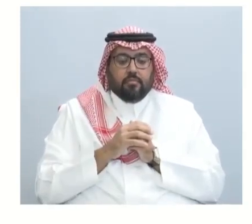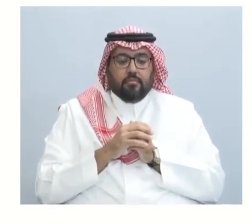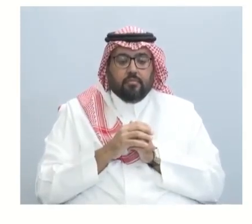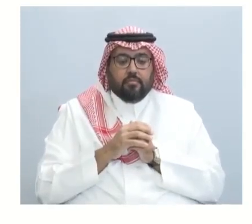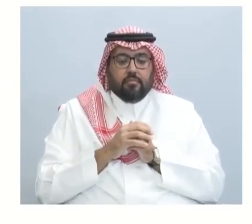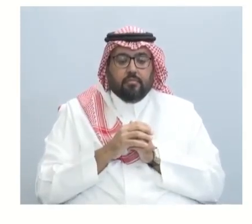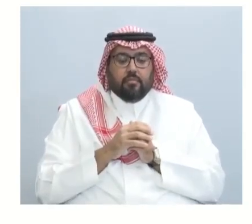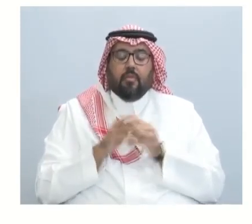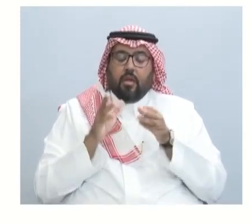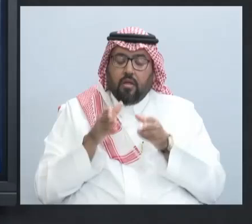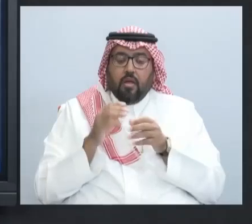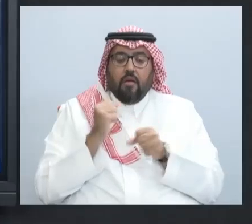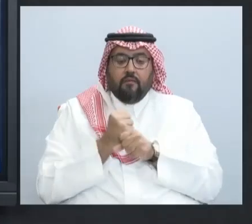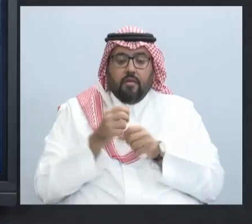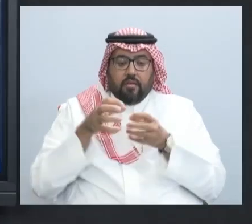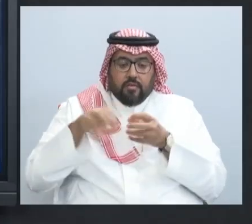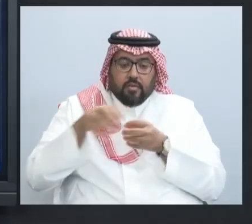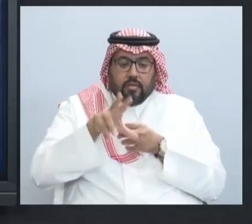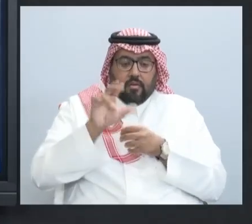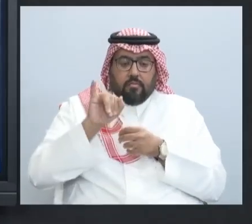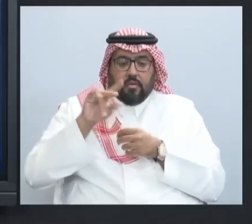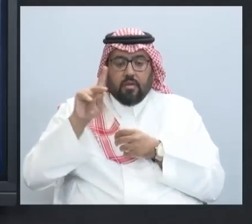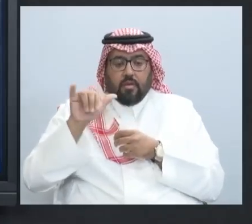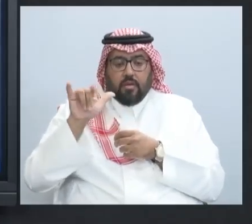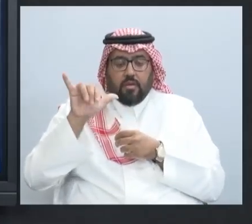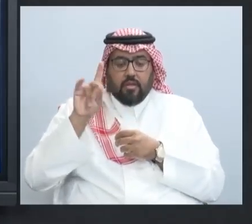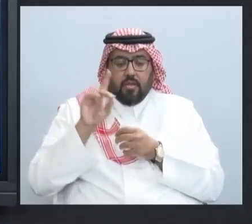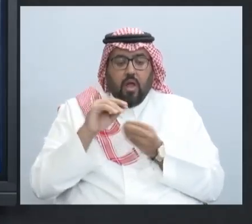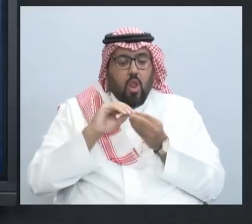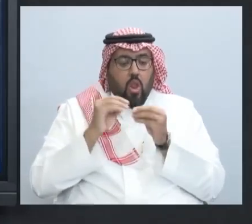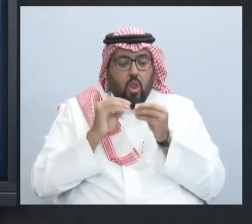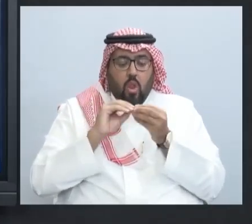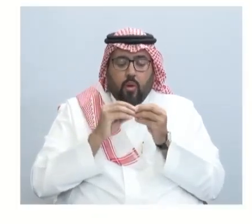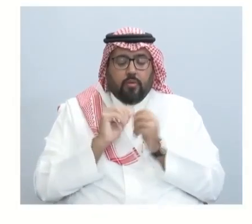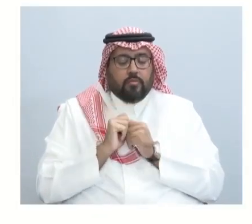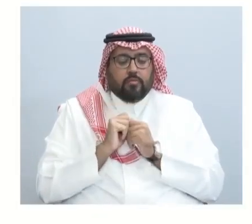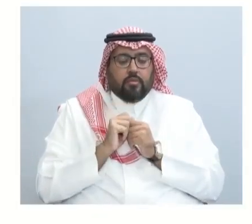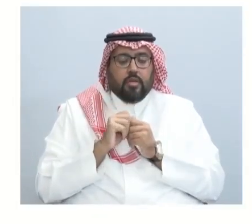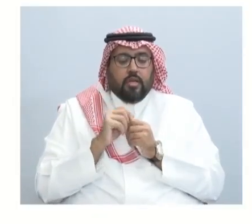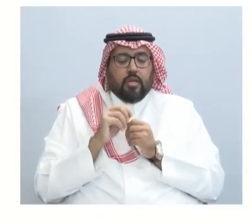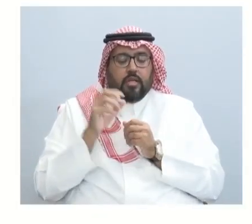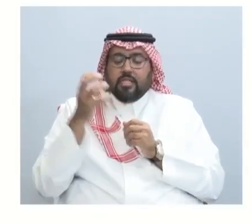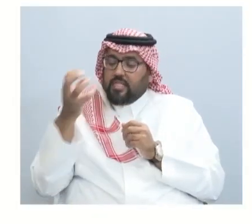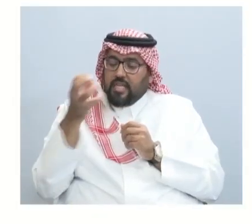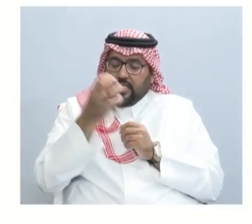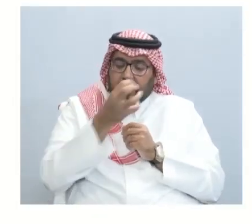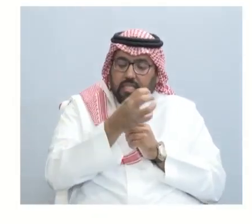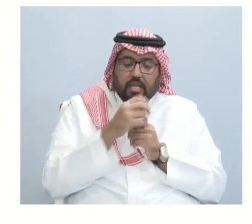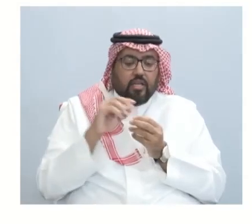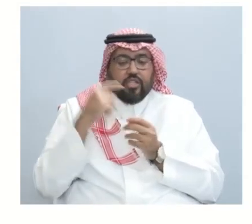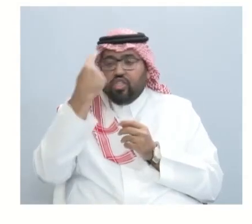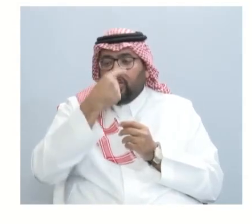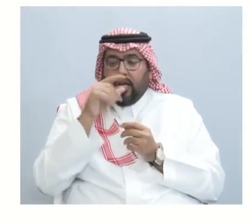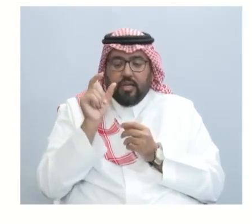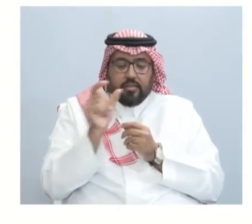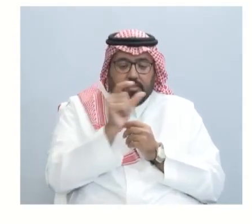الطالبه ان يقوم بفصل هذه المخاليط حسب مثلا لو لون هذه الصخور حسب شكلها